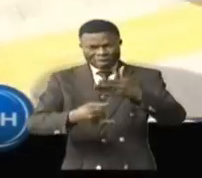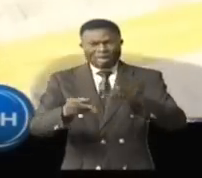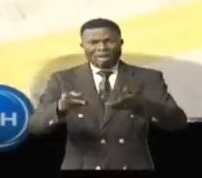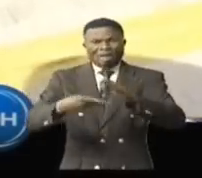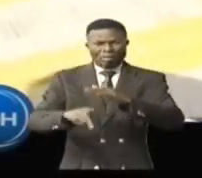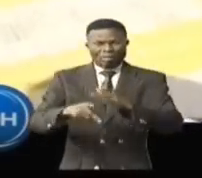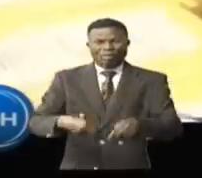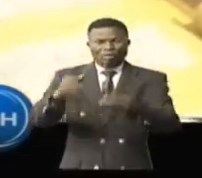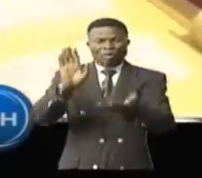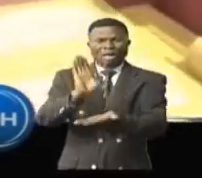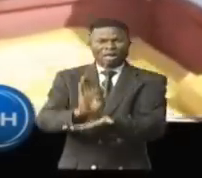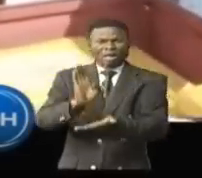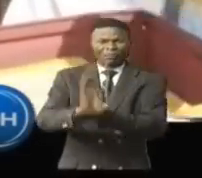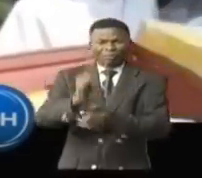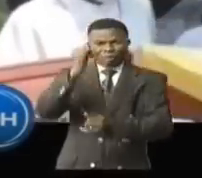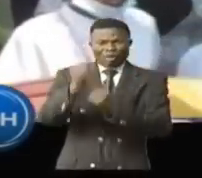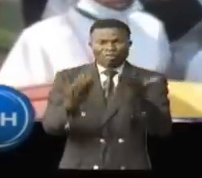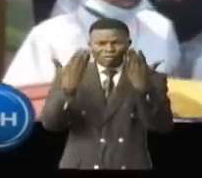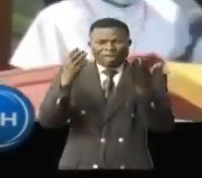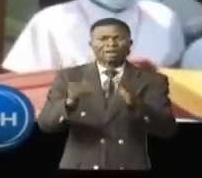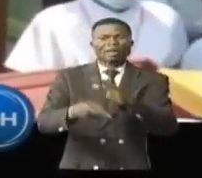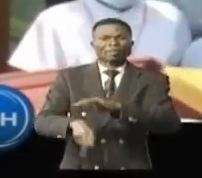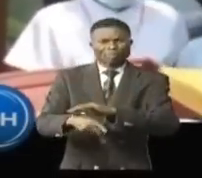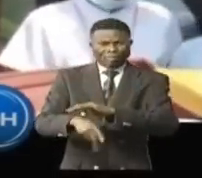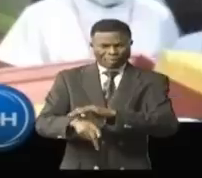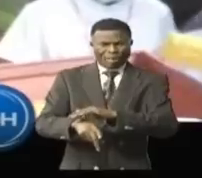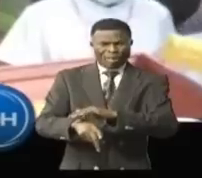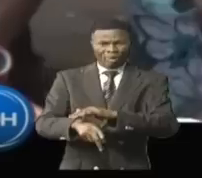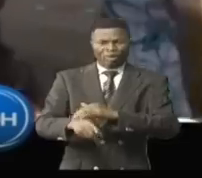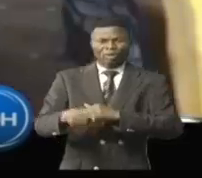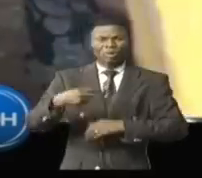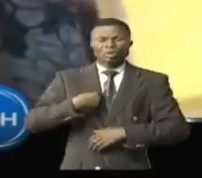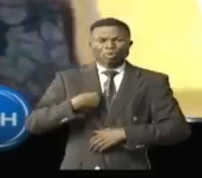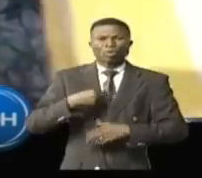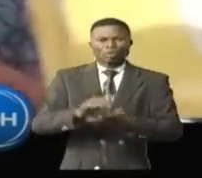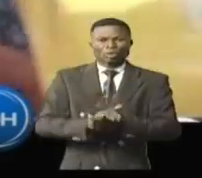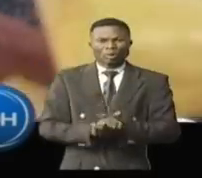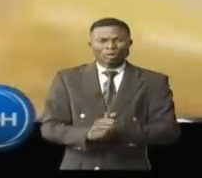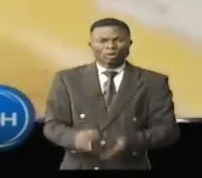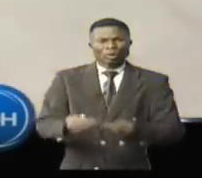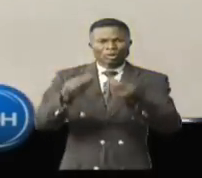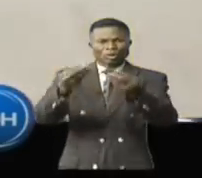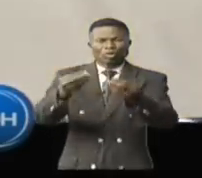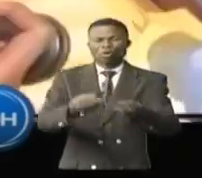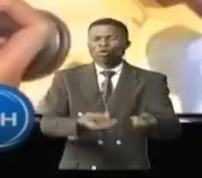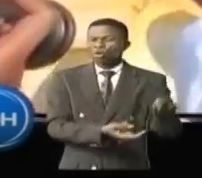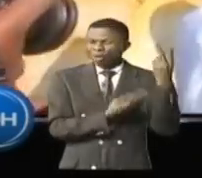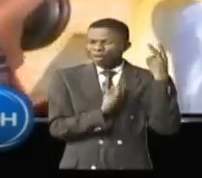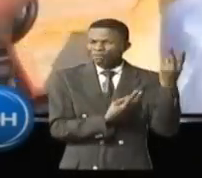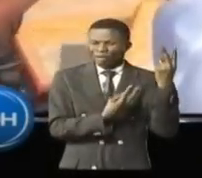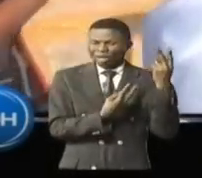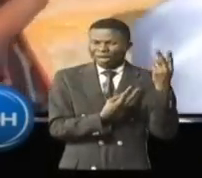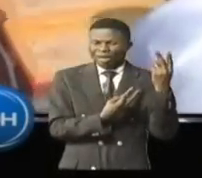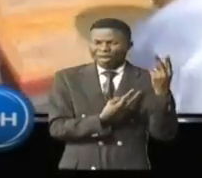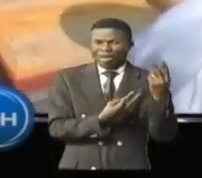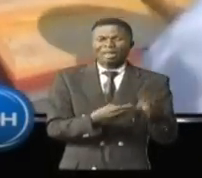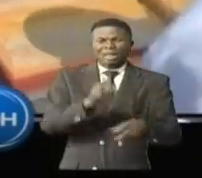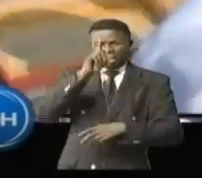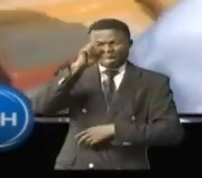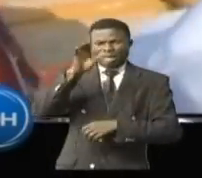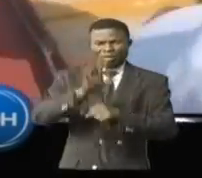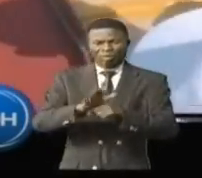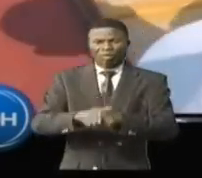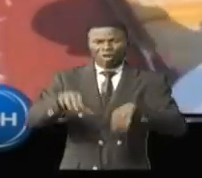le certificat de fin d'études primaires, nous vous avons inculqué des valeurs pour que le Congo